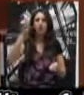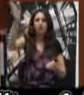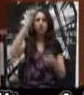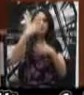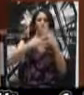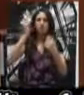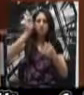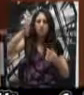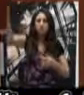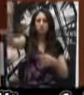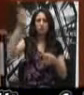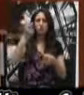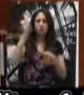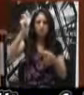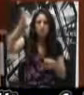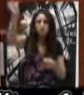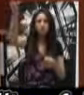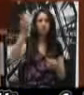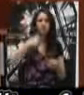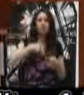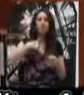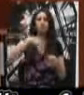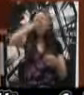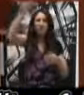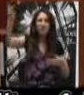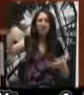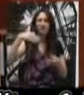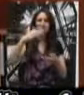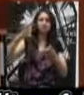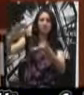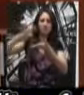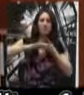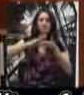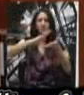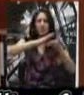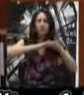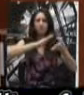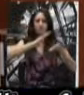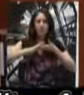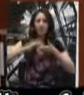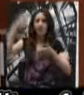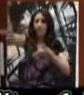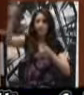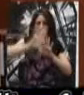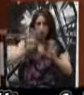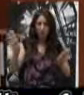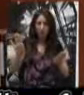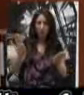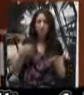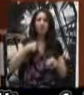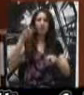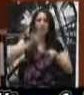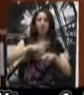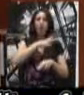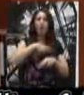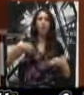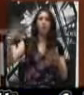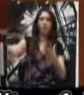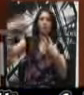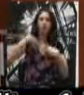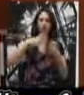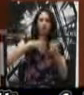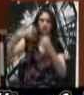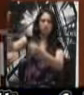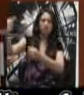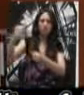يشتكيني بوصلنا انا وعيالي، ولاد الحلال يلموا ويدفعوا لي، واتفاجئ ان ولاد الحكومه جايه